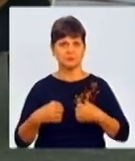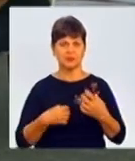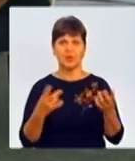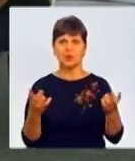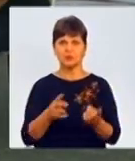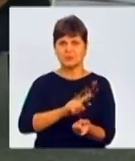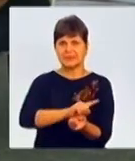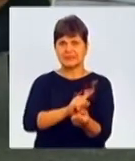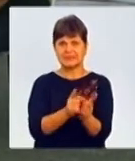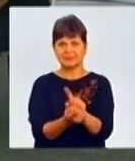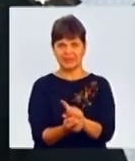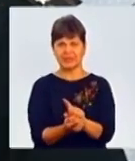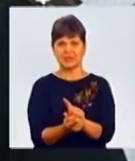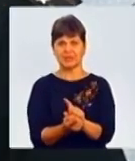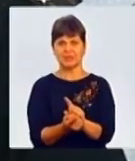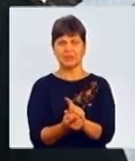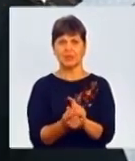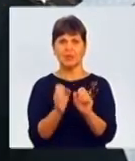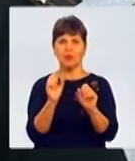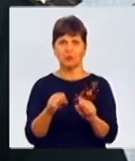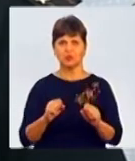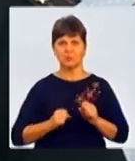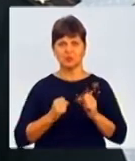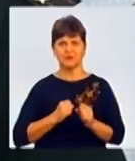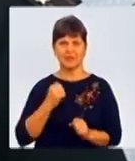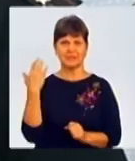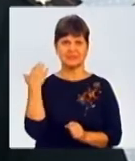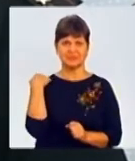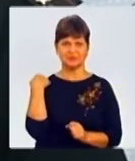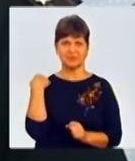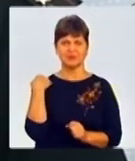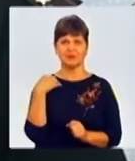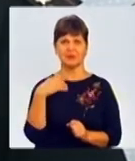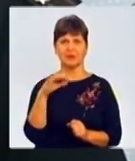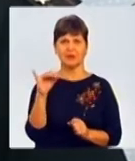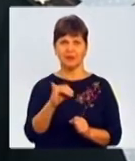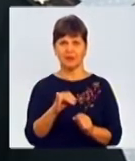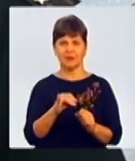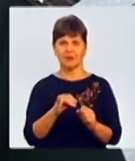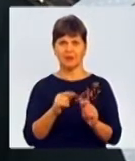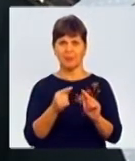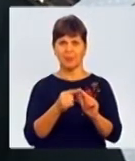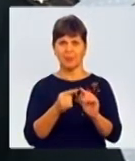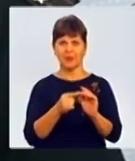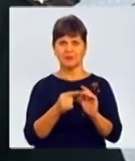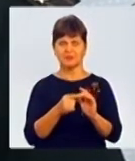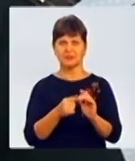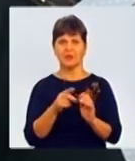плавання, лягти по можливості на спину, підтягнути пальці до ноги,